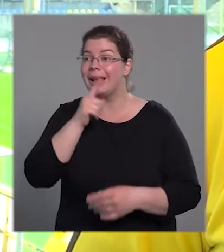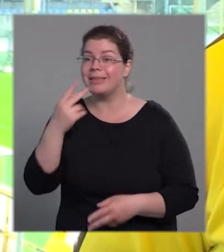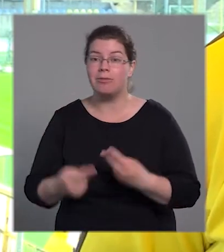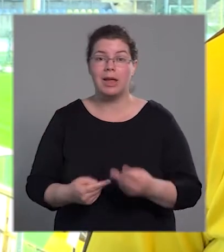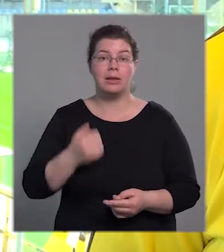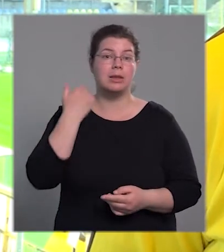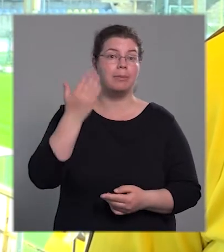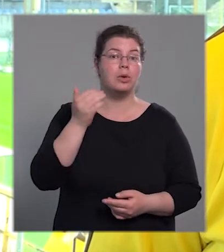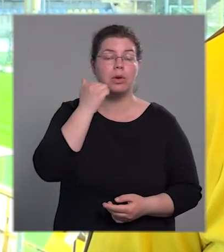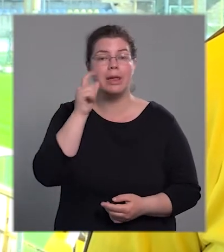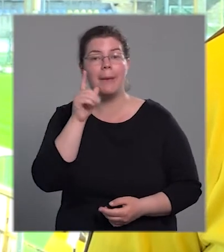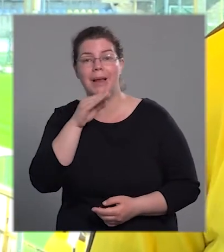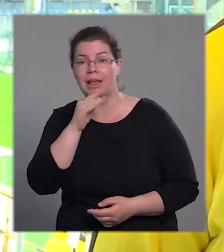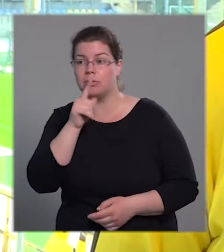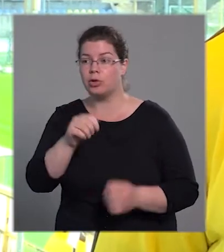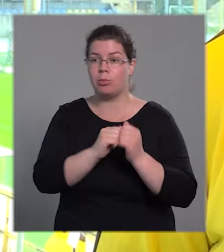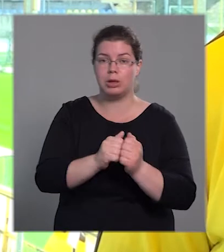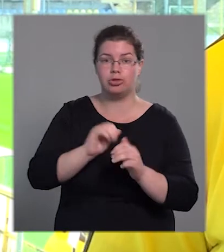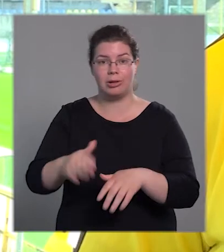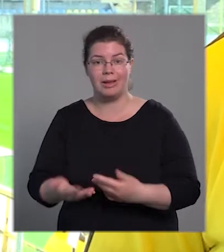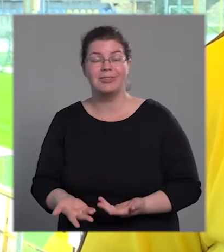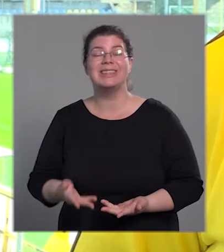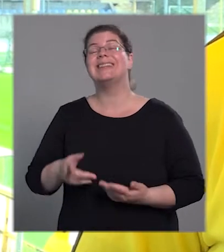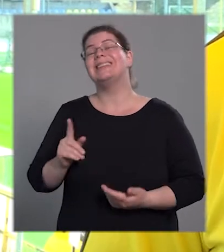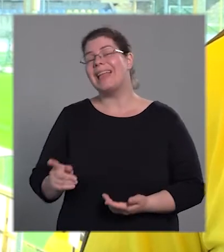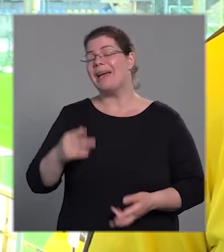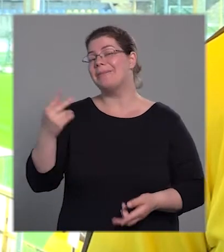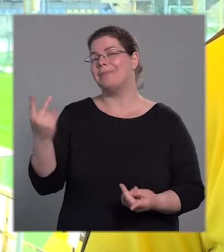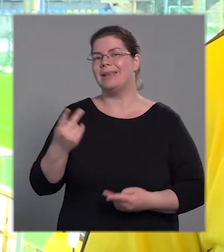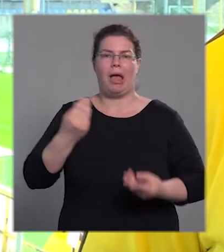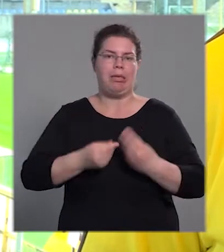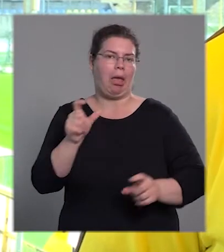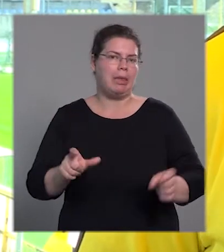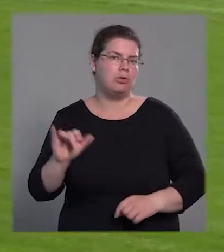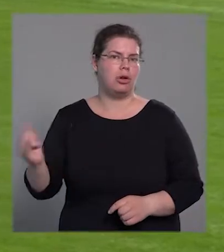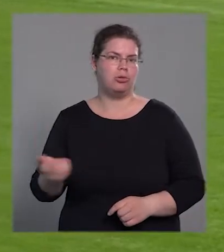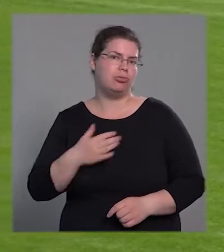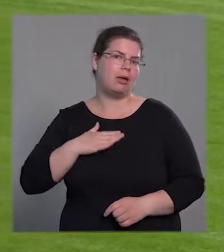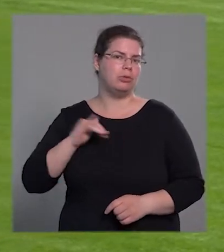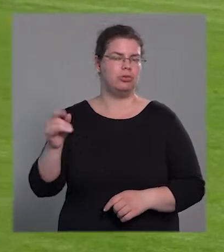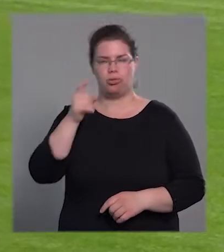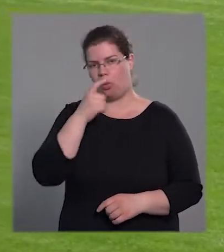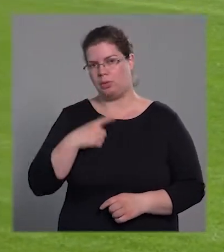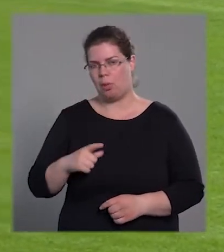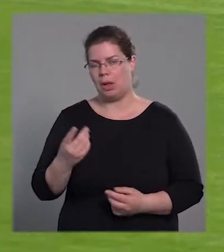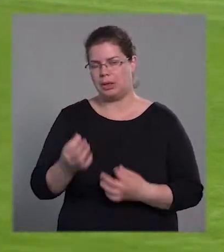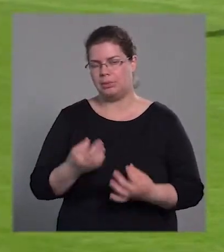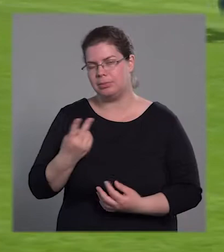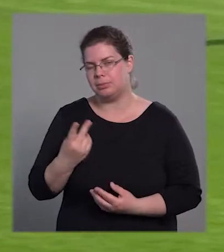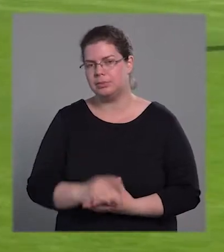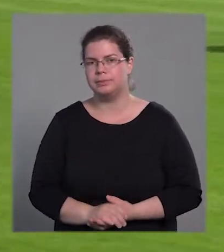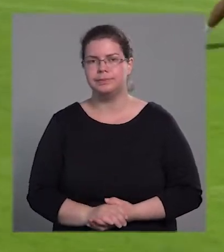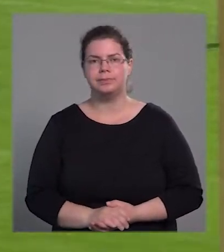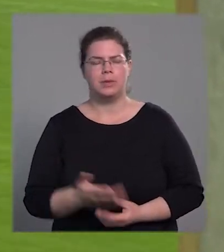fogja fújni a bajnokságot, de hát nyilván a játékosoknak is, meg nekünk is azért rossz volt természetesen. Ha